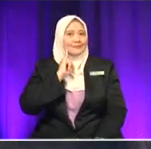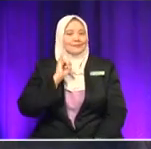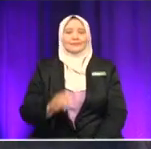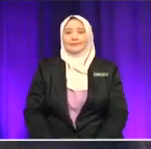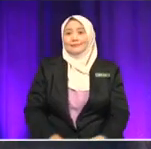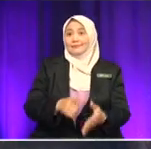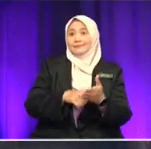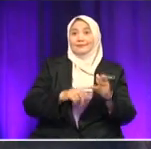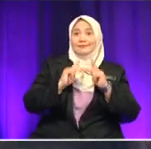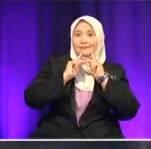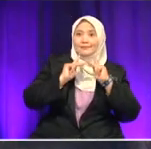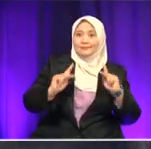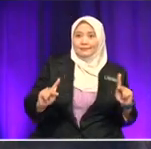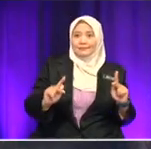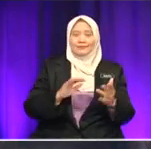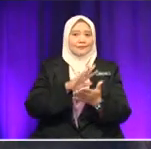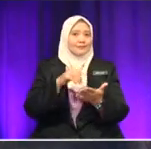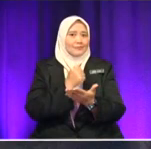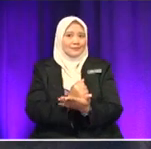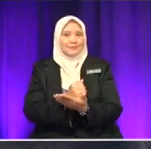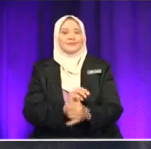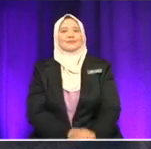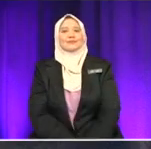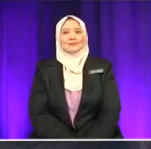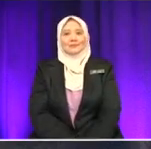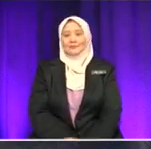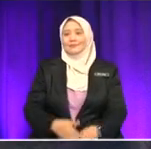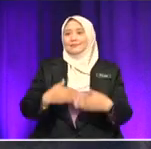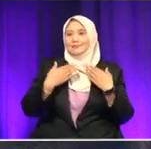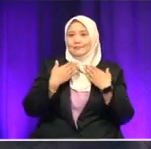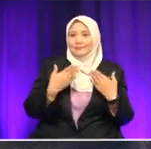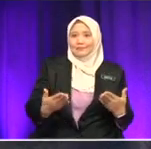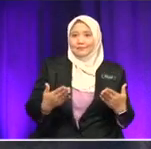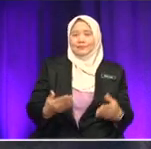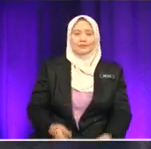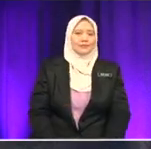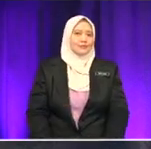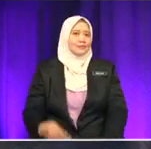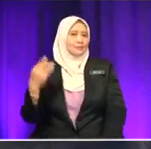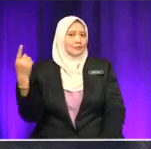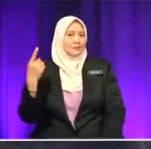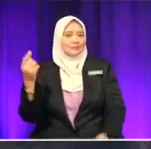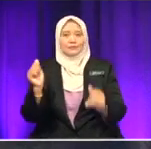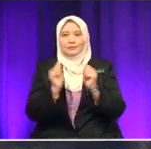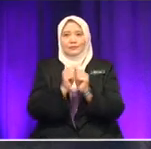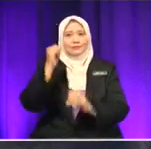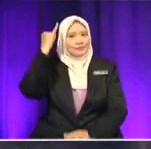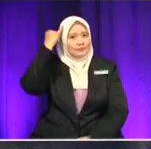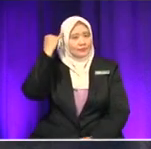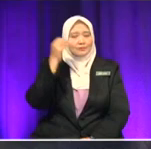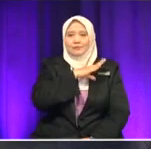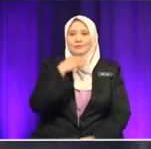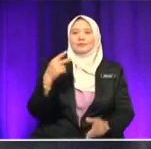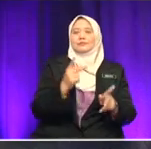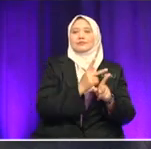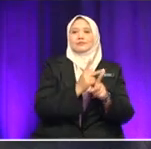khabar? Waalaikumsalam Irfan. Apa khabar Irfan hari ini? Sihat, Alhamdulillah. Terima kasih kerana selalu bersama Irfan dan kongsikan kepada kita tentang